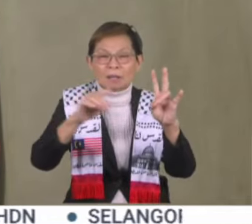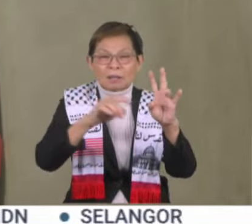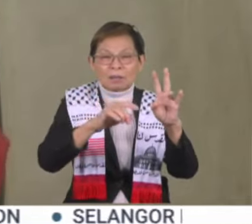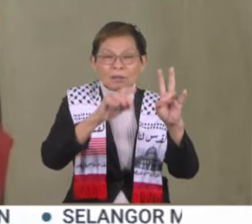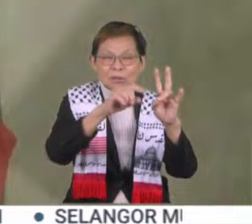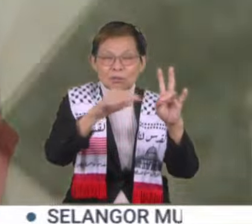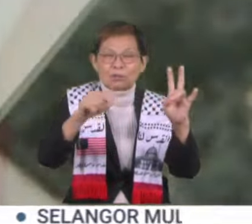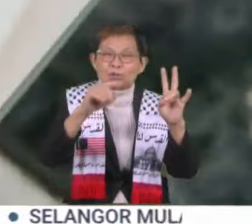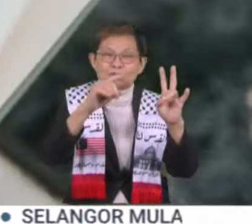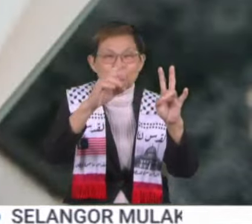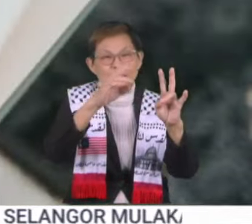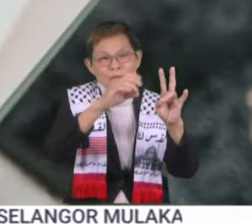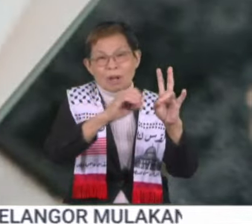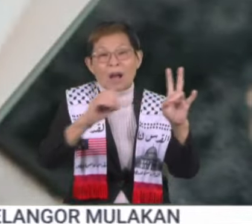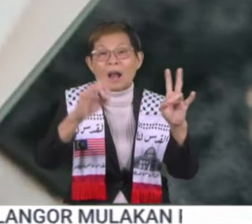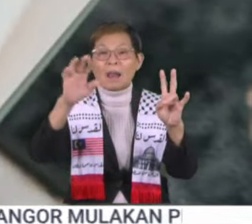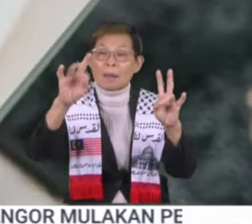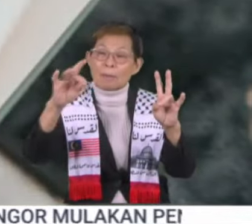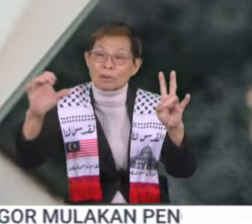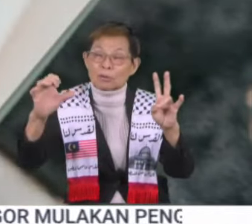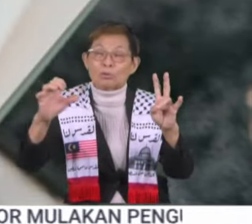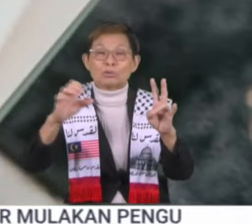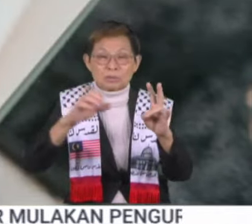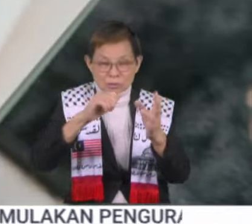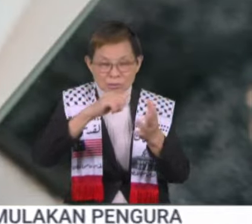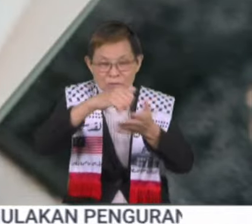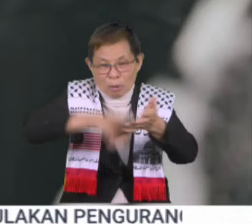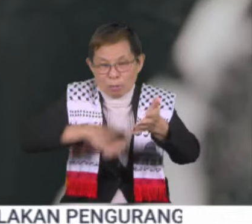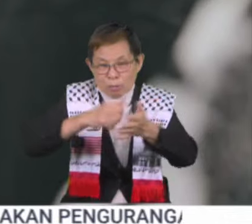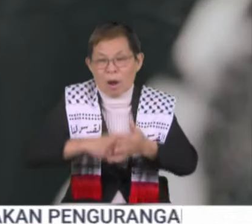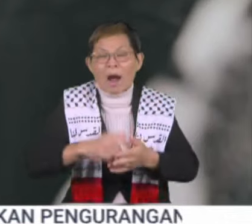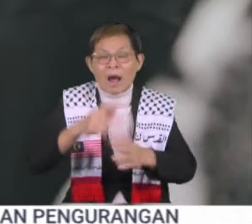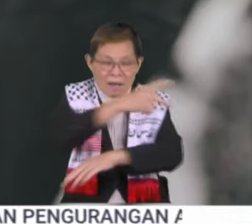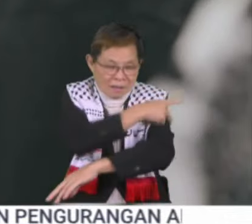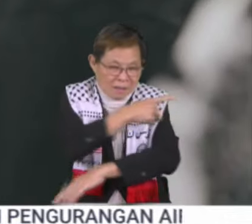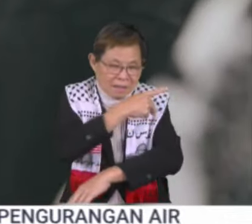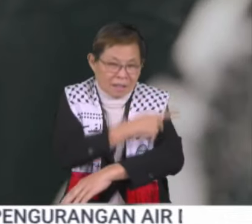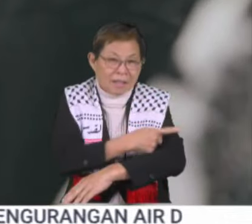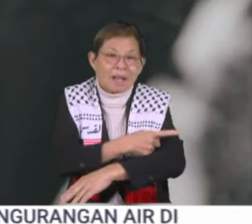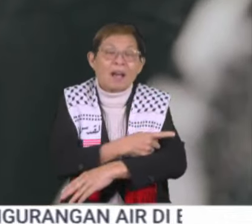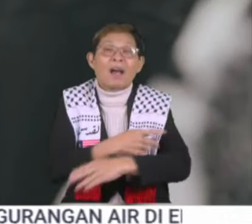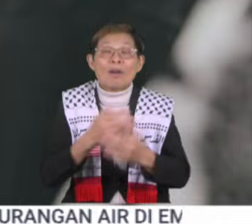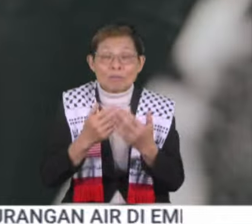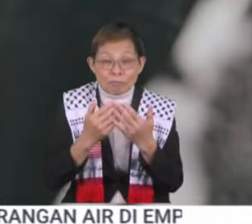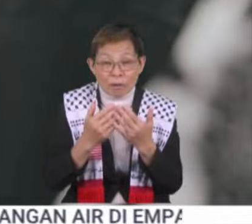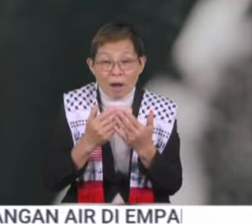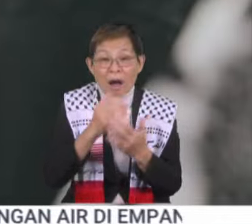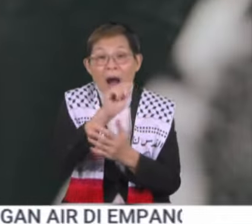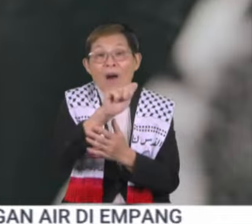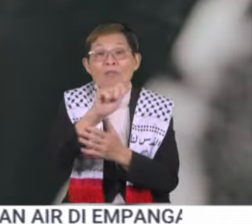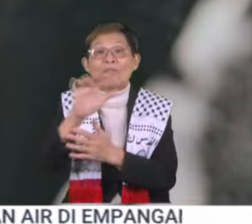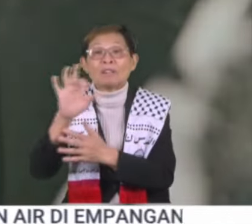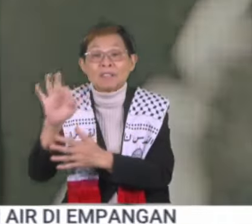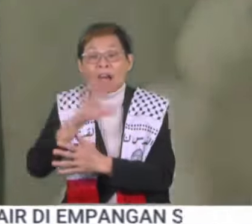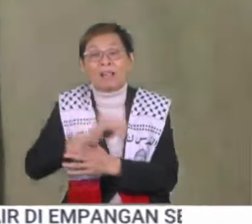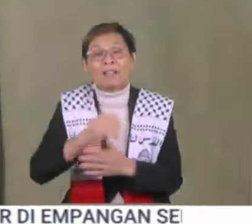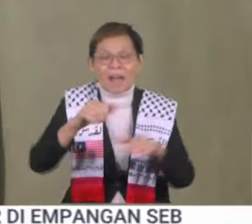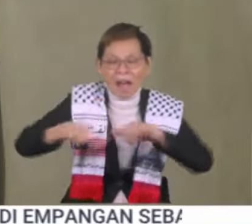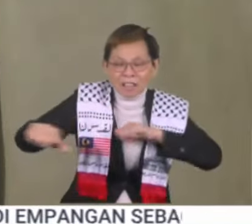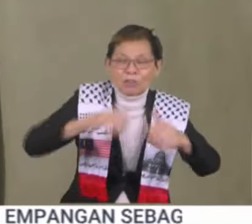aktiviti-aktiviti yang menarik dan insyaAllah kita akan buat klinik Al-Fatihah dan juga ada aktiviti mewarna dan juga kita